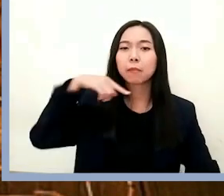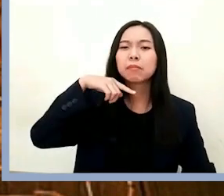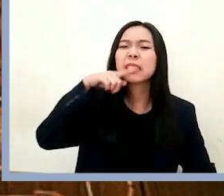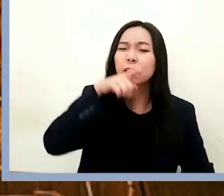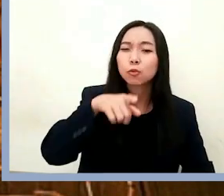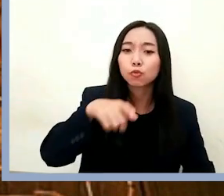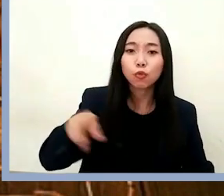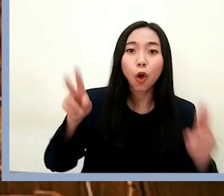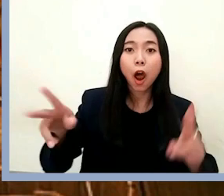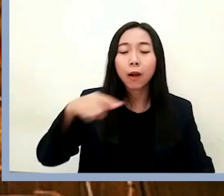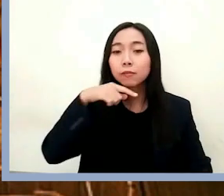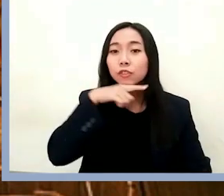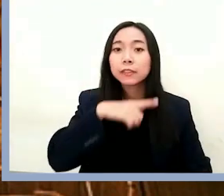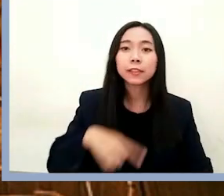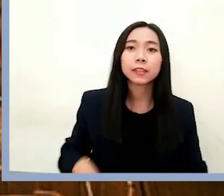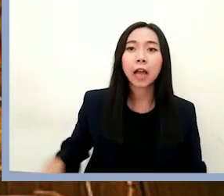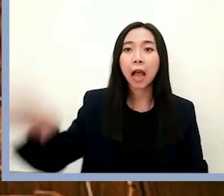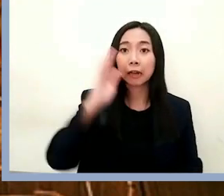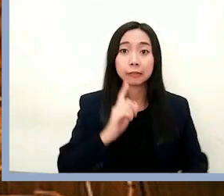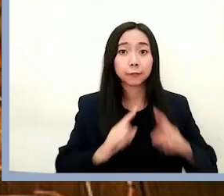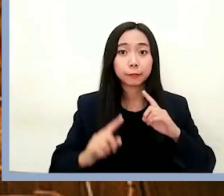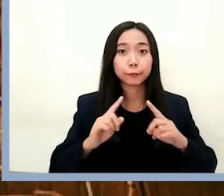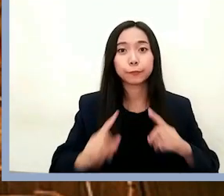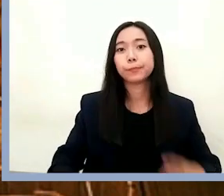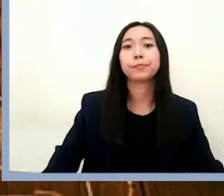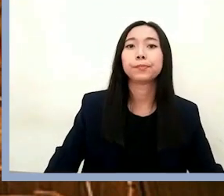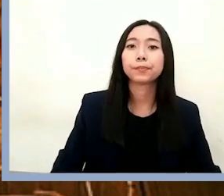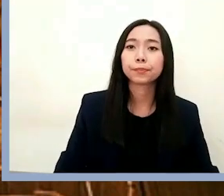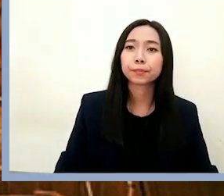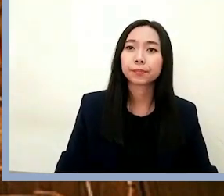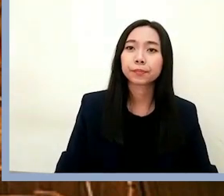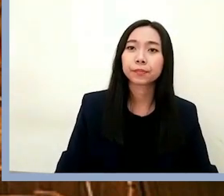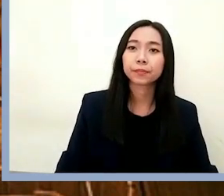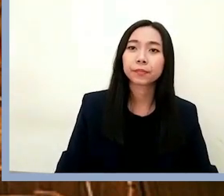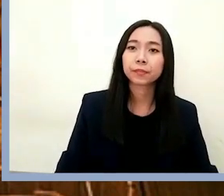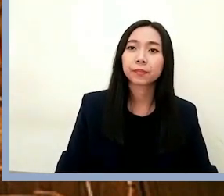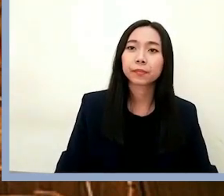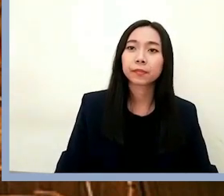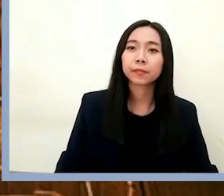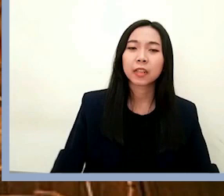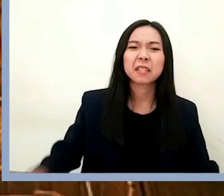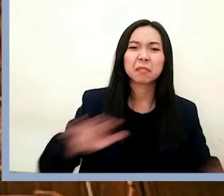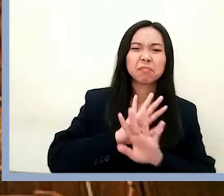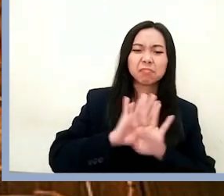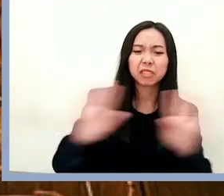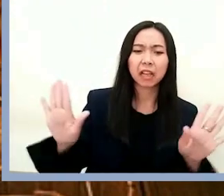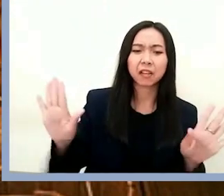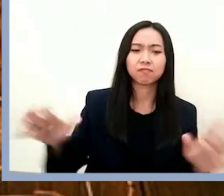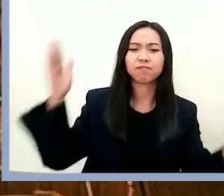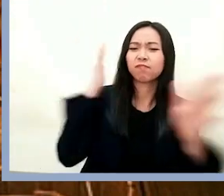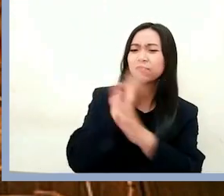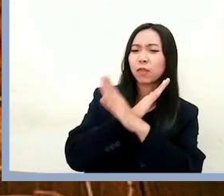alat berfirman Yesaya 1 ayat 13 jangan lagi membawa persembahanmu yang tidak